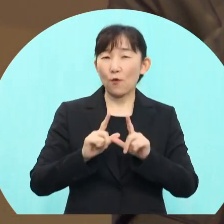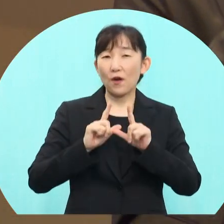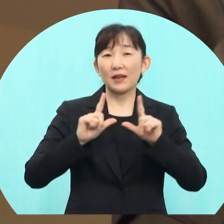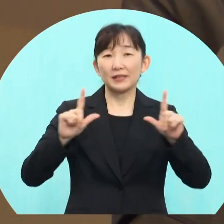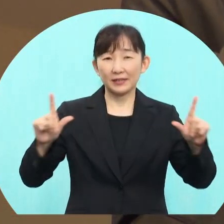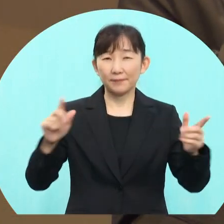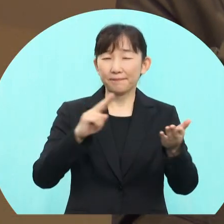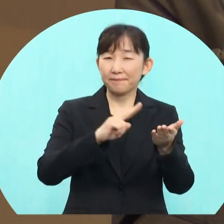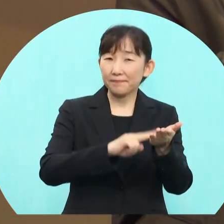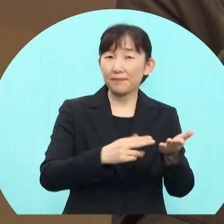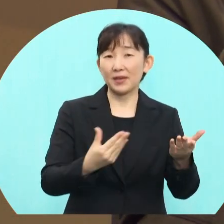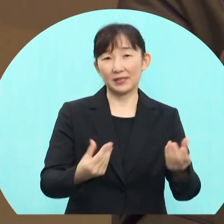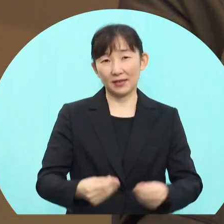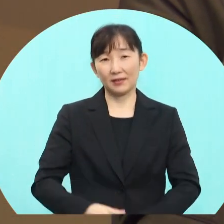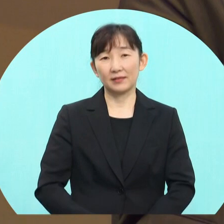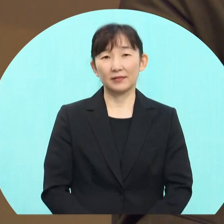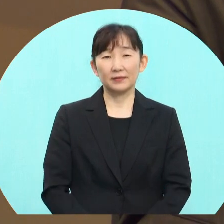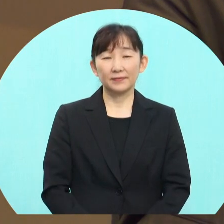ました。